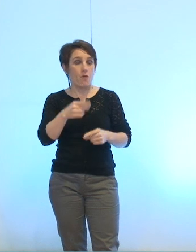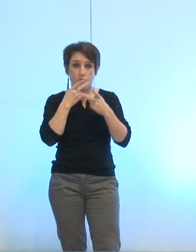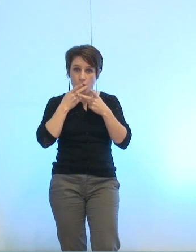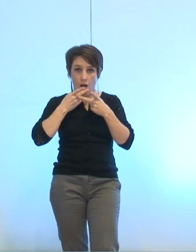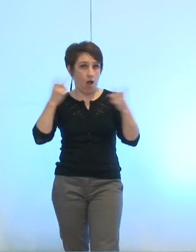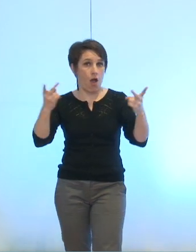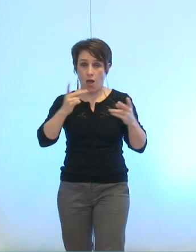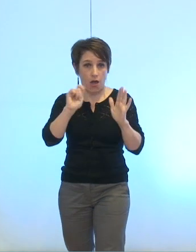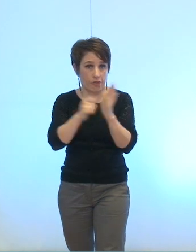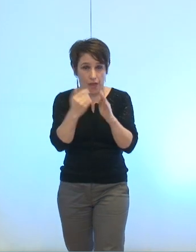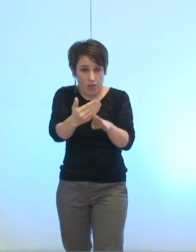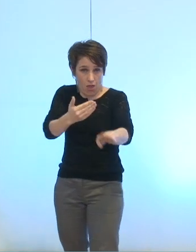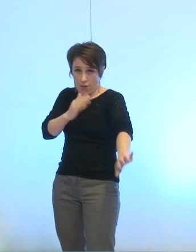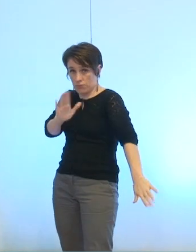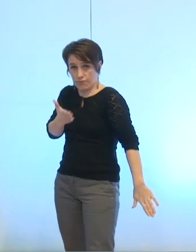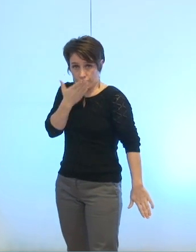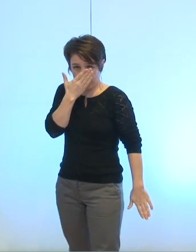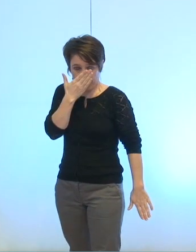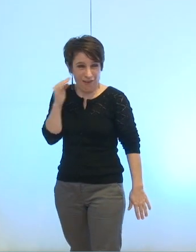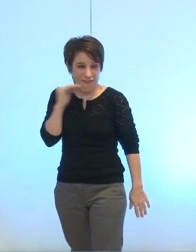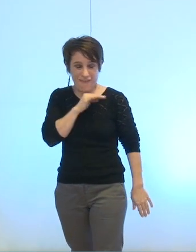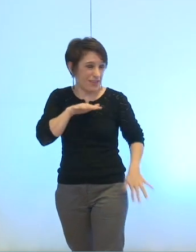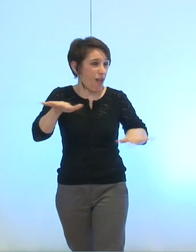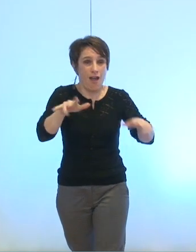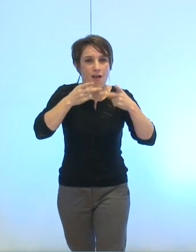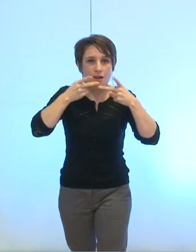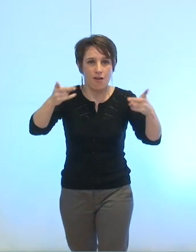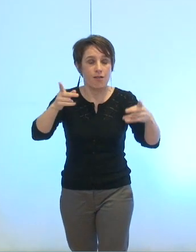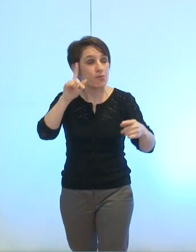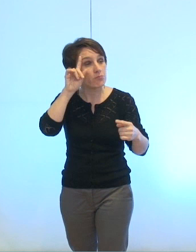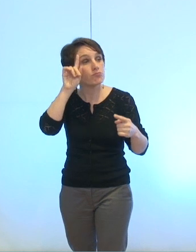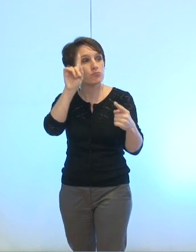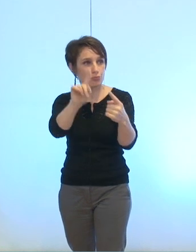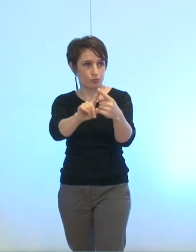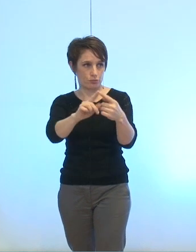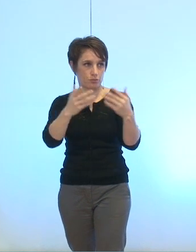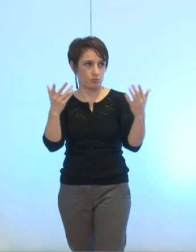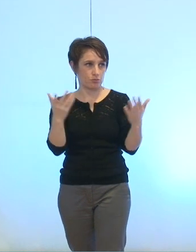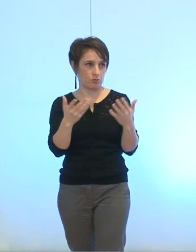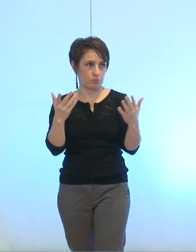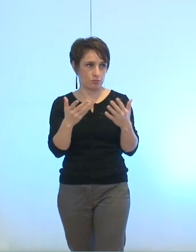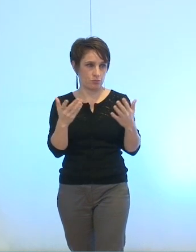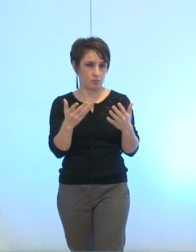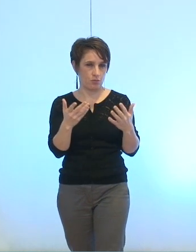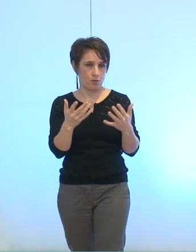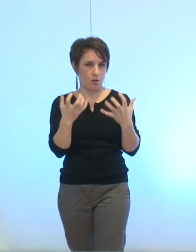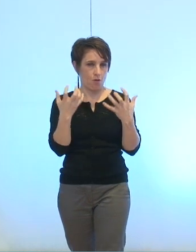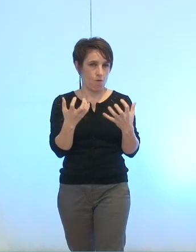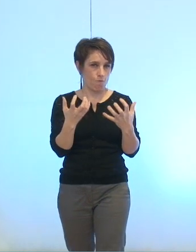le caractère précipité de l'annonce avait pour objectif d'allumer un